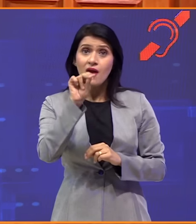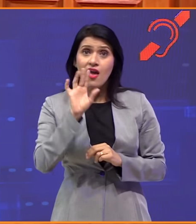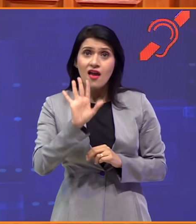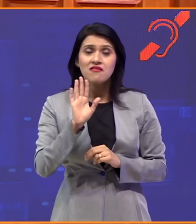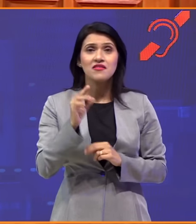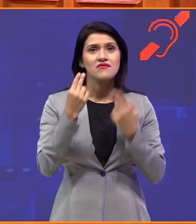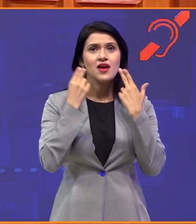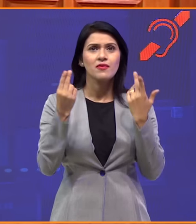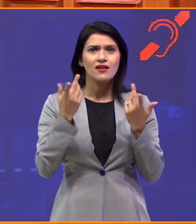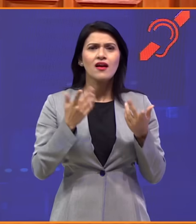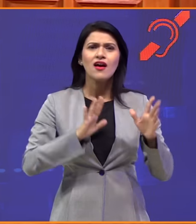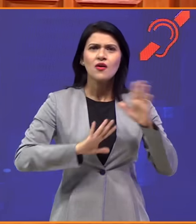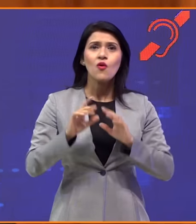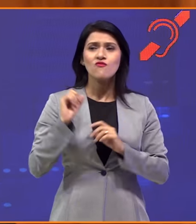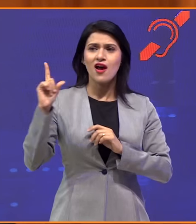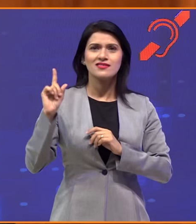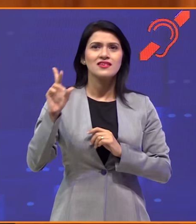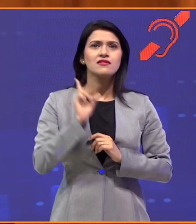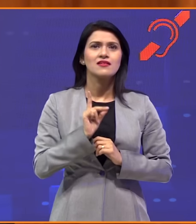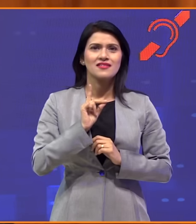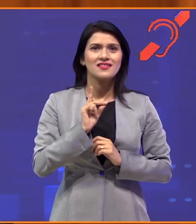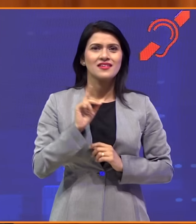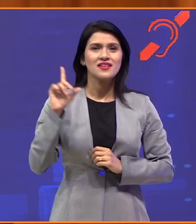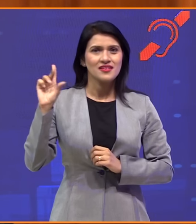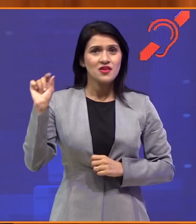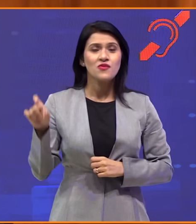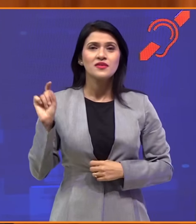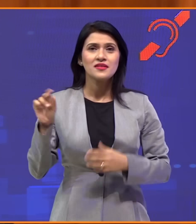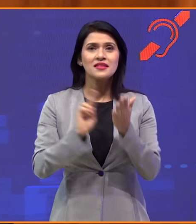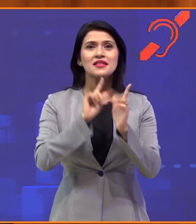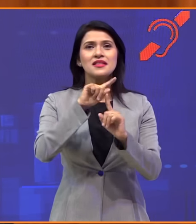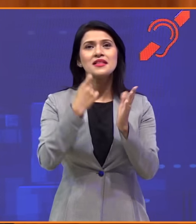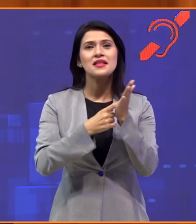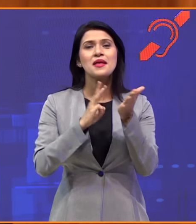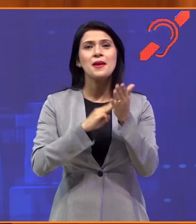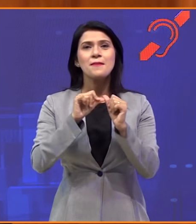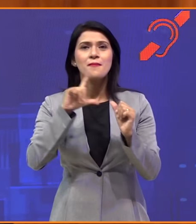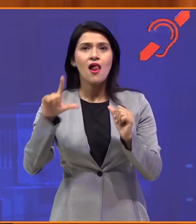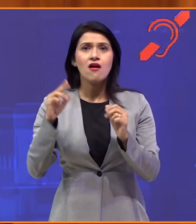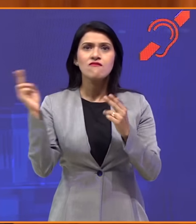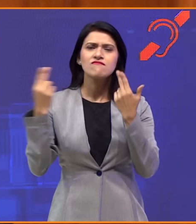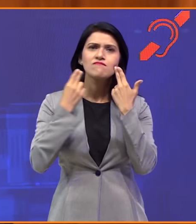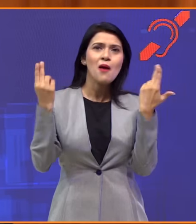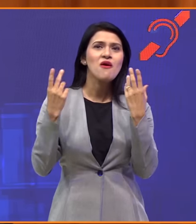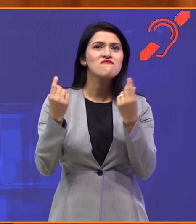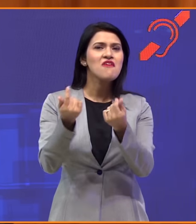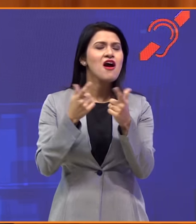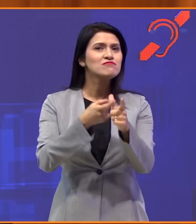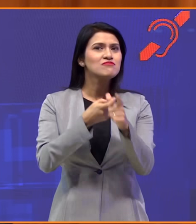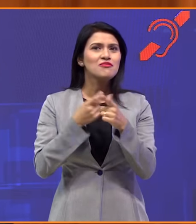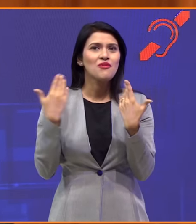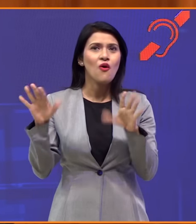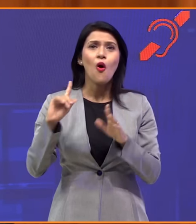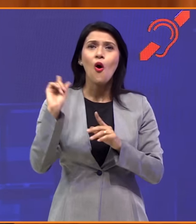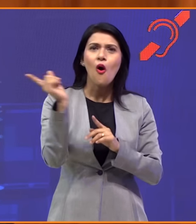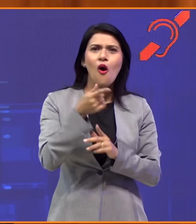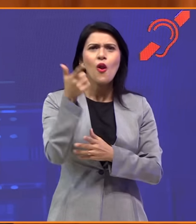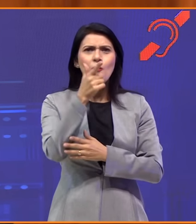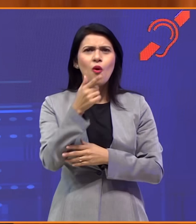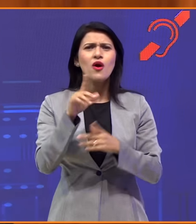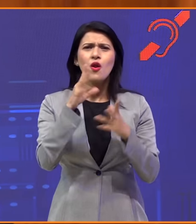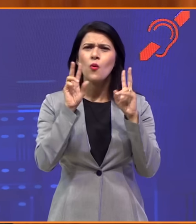दूसरा हीरो था बैंडिट क्वीन में लेकिन जो पहला वाला हीरो था निमल पांडे उसको तो ऐसी सफलता मिल गई कि मतलब सारे प्रोड्यूसर डायरेक्टर्स बम्बे